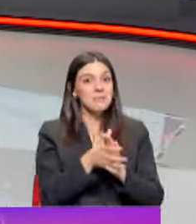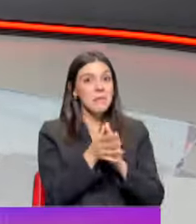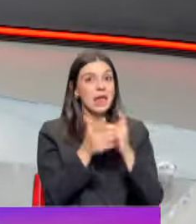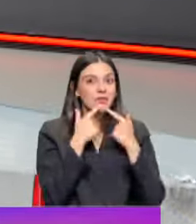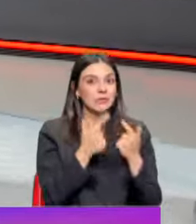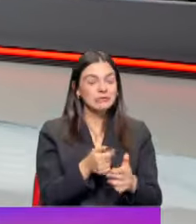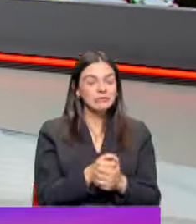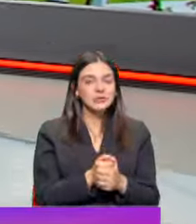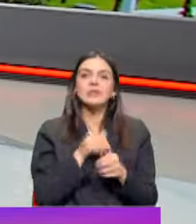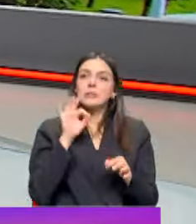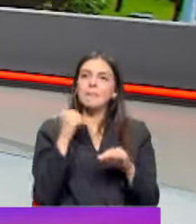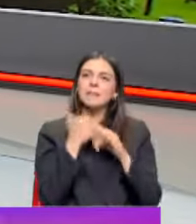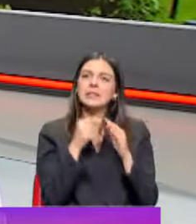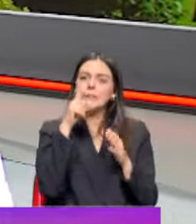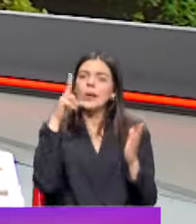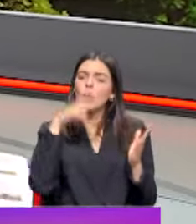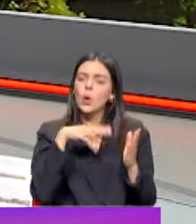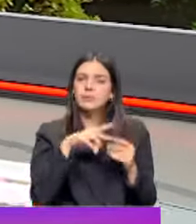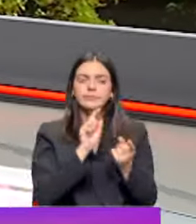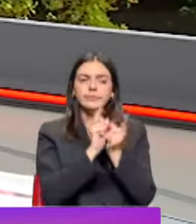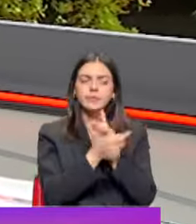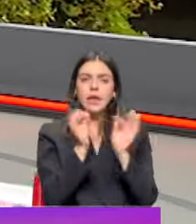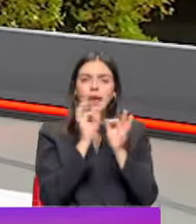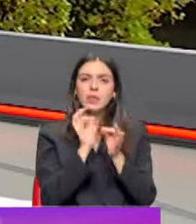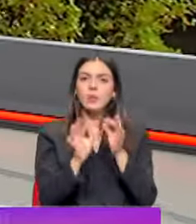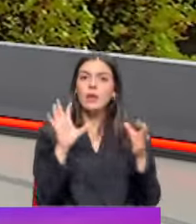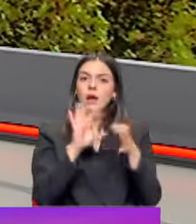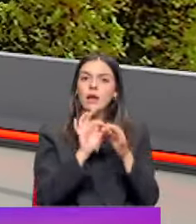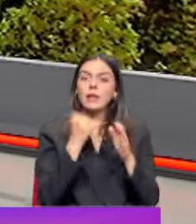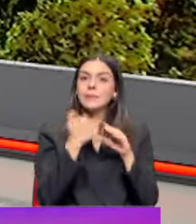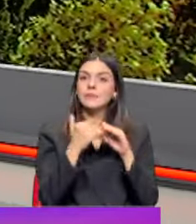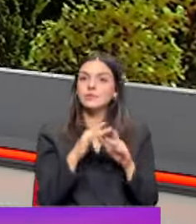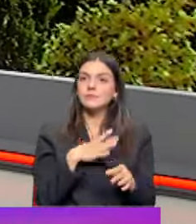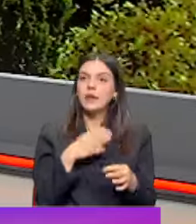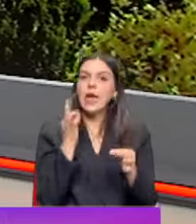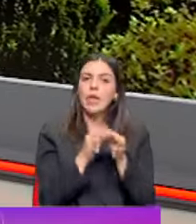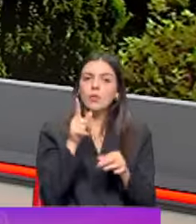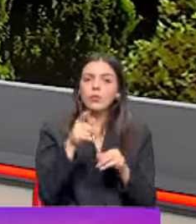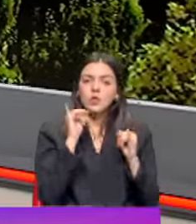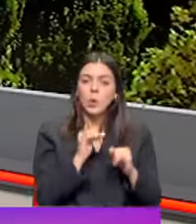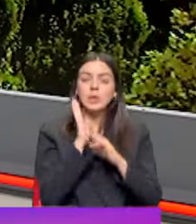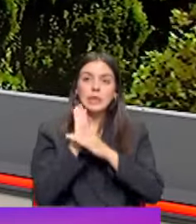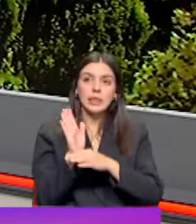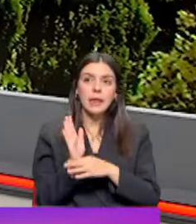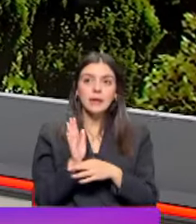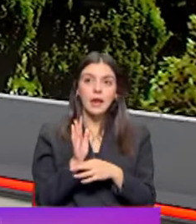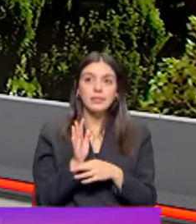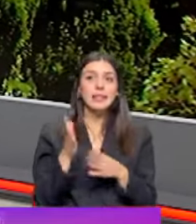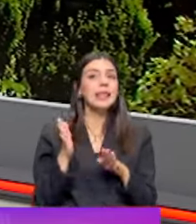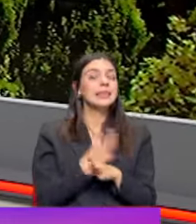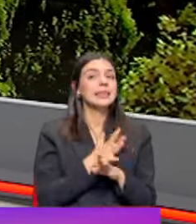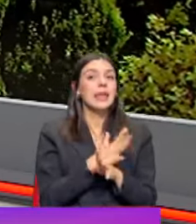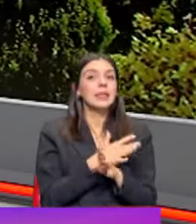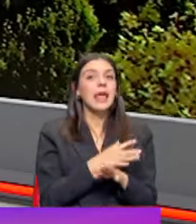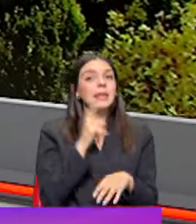Diyelim. Mesajlarınızdan şöyle bir okuyalım. Çokça ekonomiye dair mesajınız var. Ekonomi bu kadar kötüye giderken neden